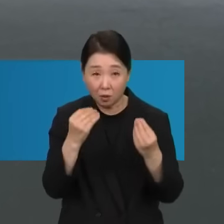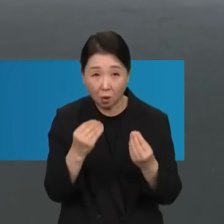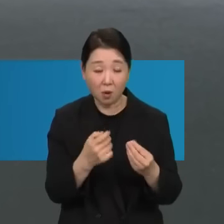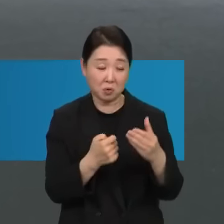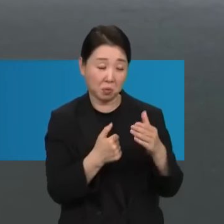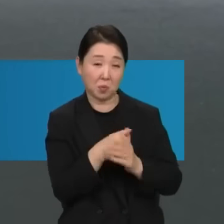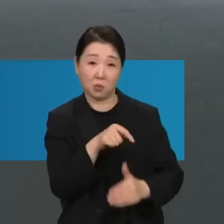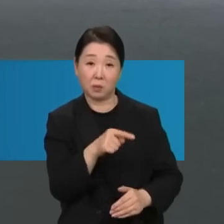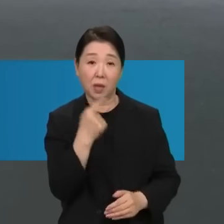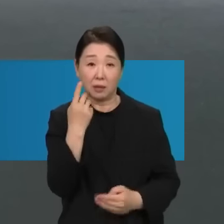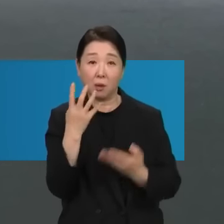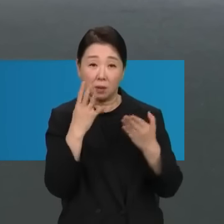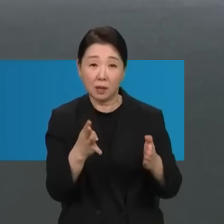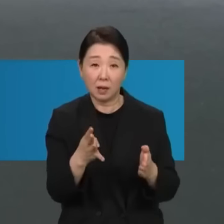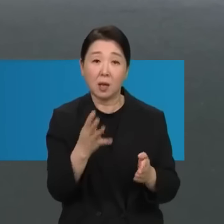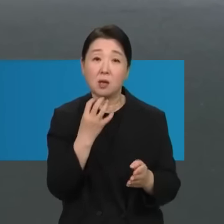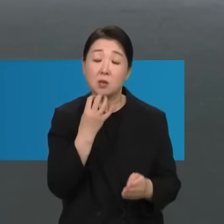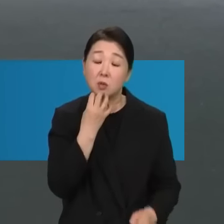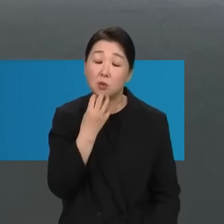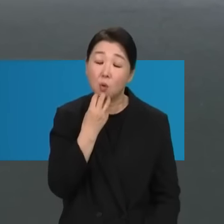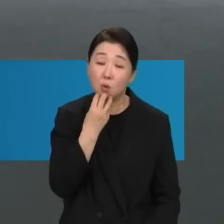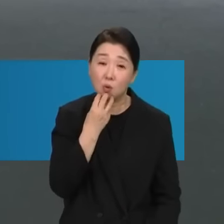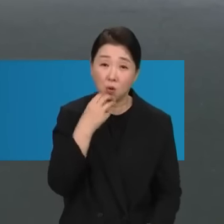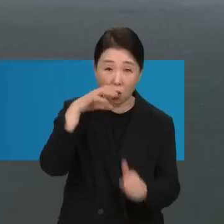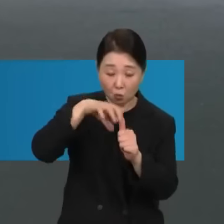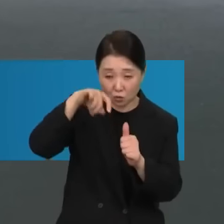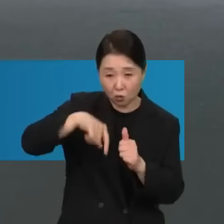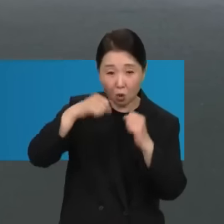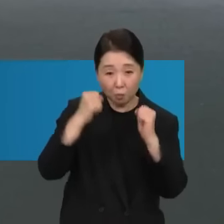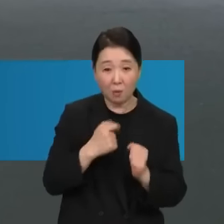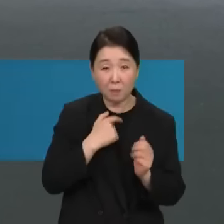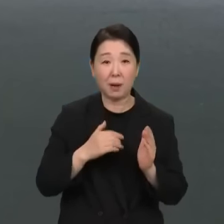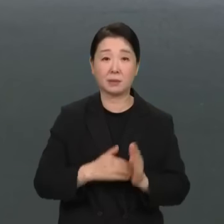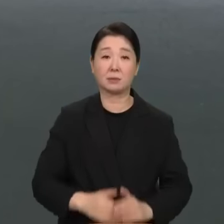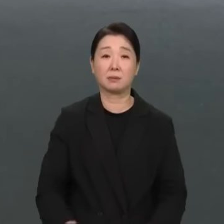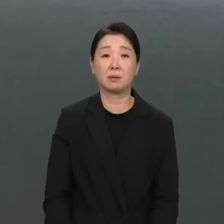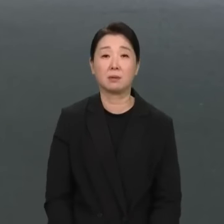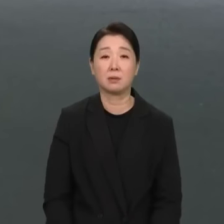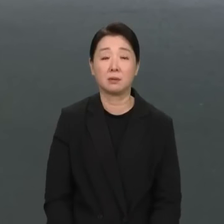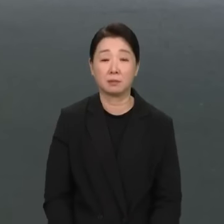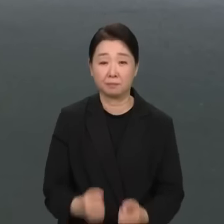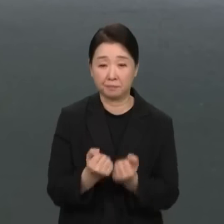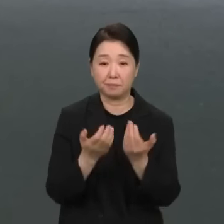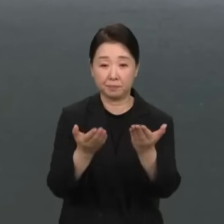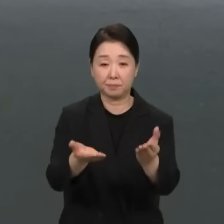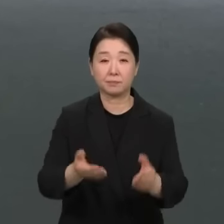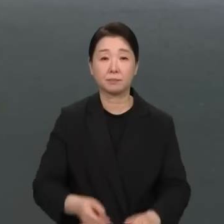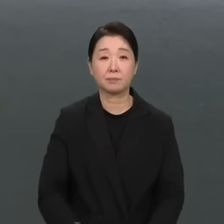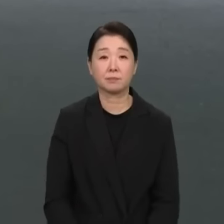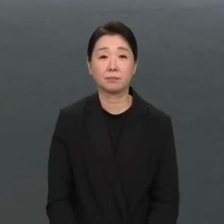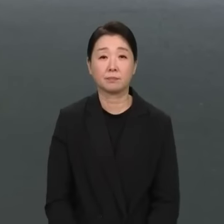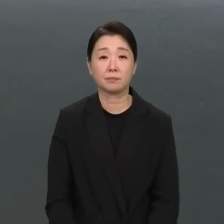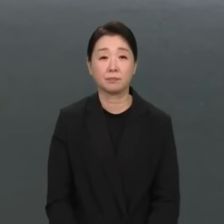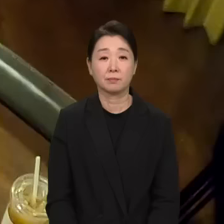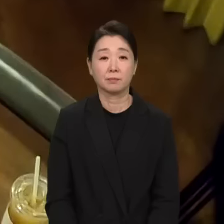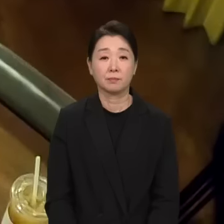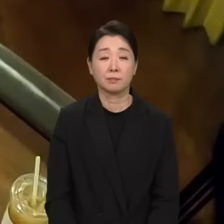이례적으로 넉 달 가까이 더 서울구치소에 머물었던 걸로 확인됐습니다. 임지수 기자의 단독 보도입니다.